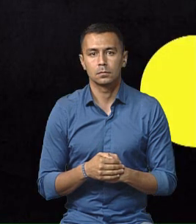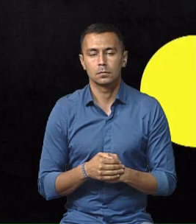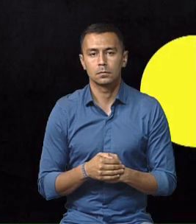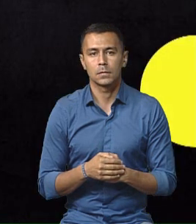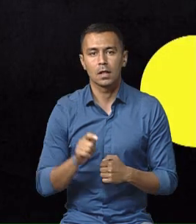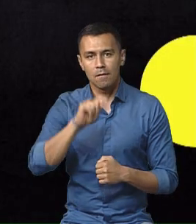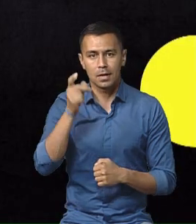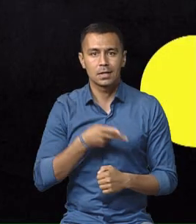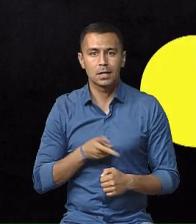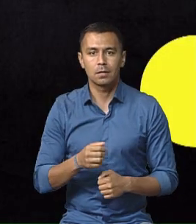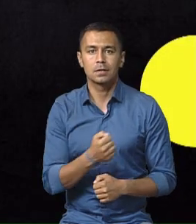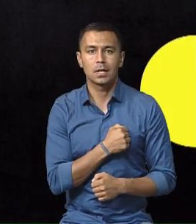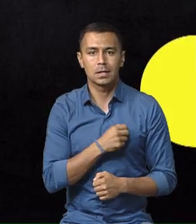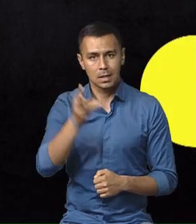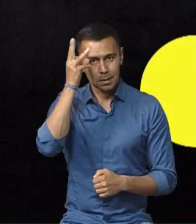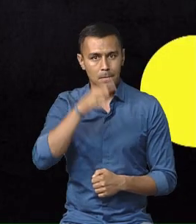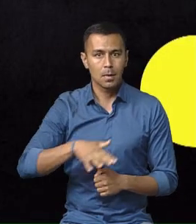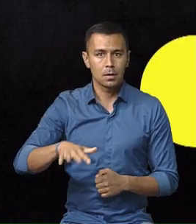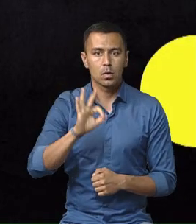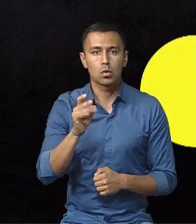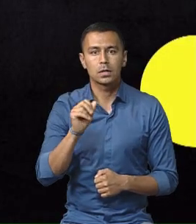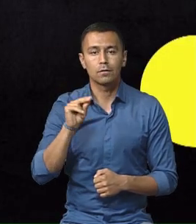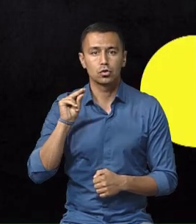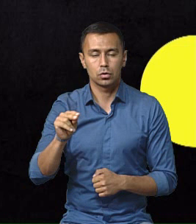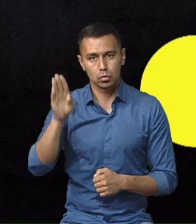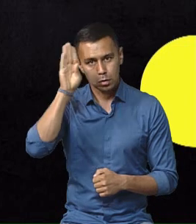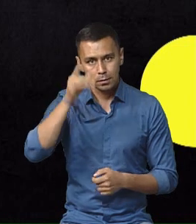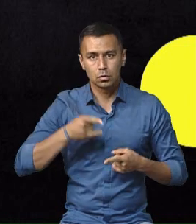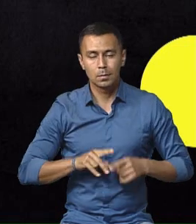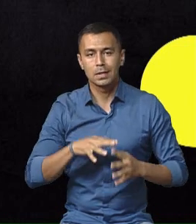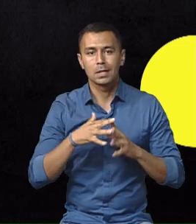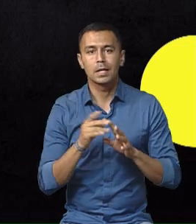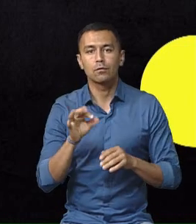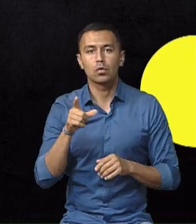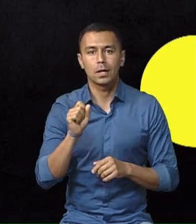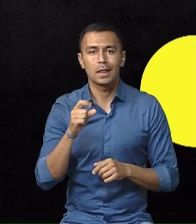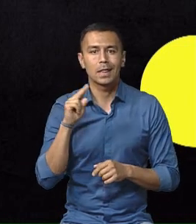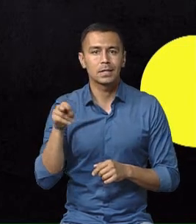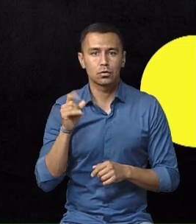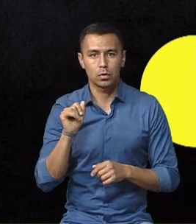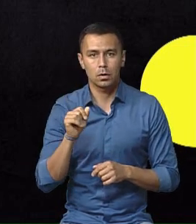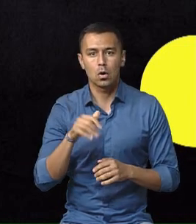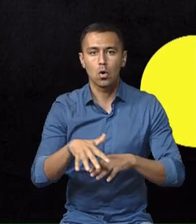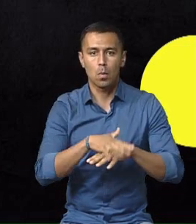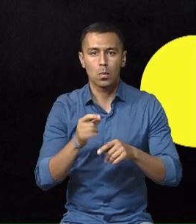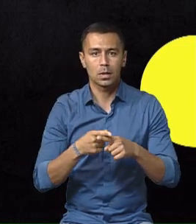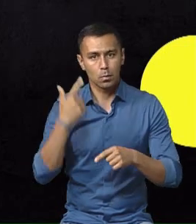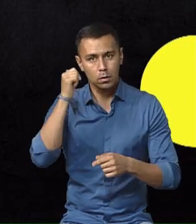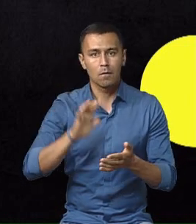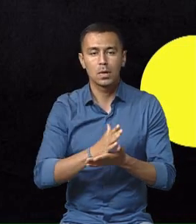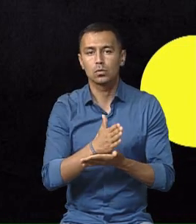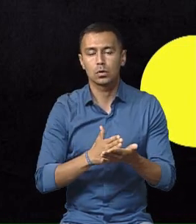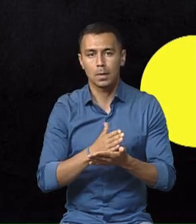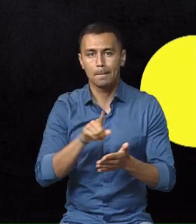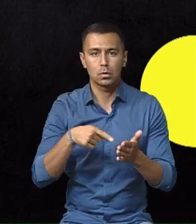На війні загинув захисник з Хмельниччини Олександр Грузевич. Чоловік родом з села Євтухи Даражнянської громади. Про це повідомили у прес-службі